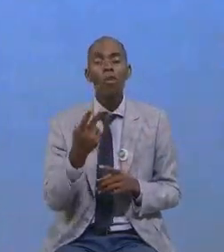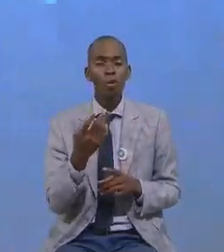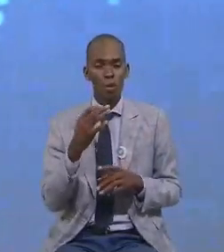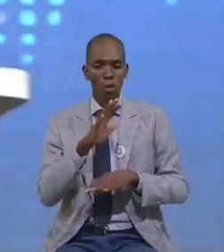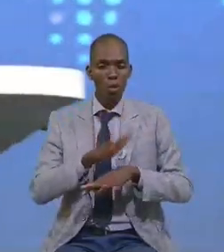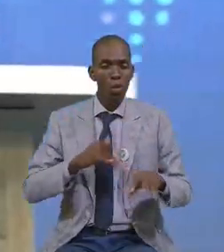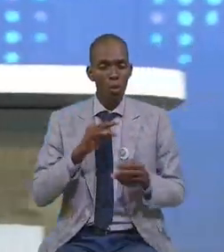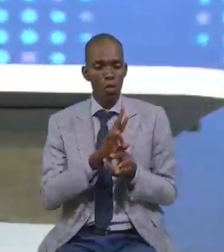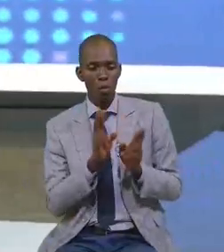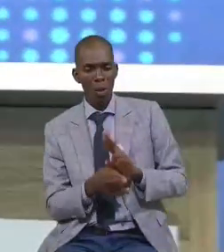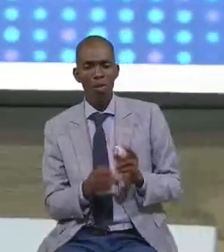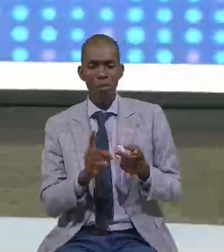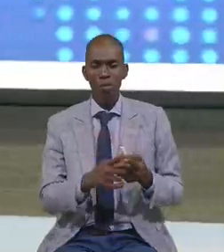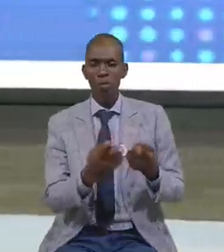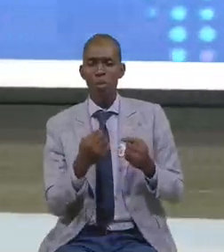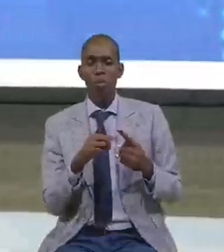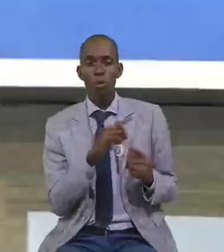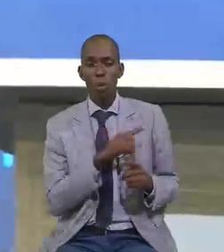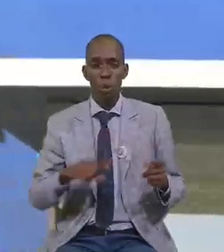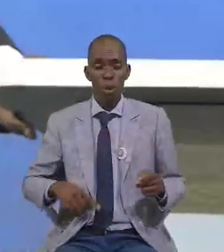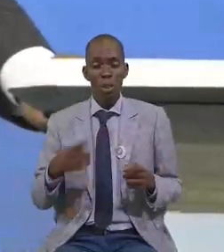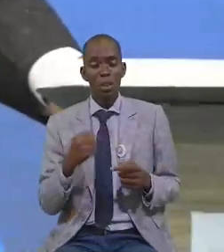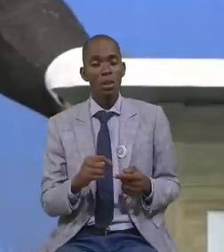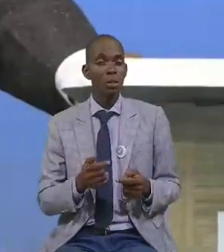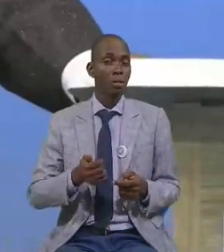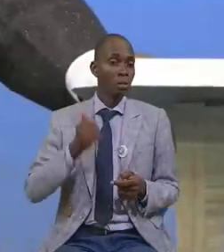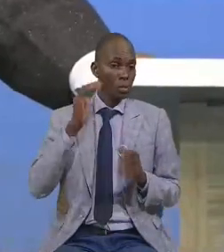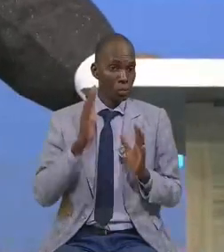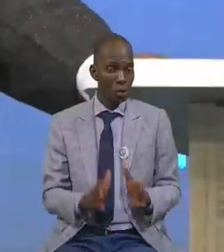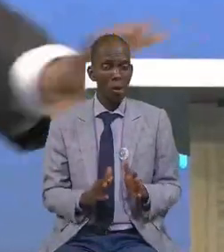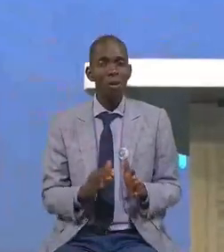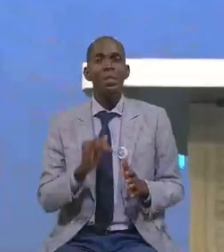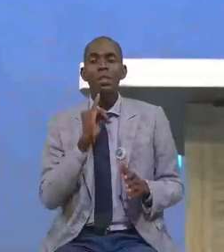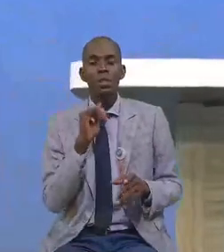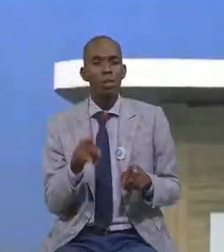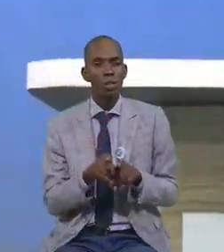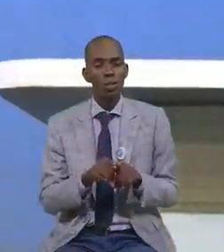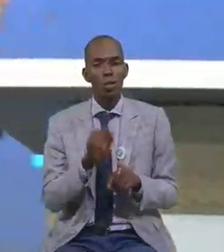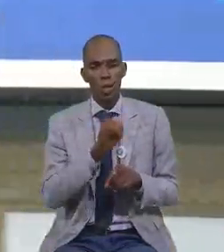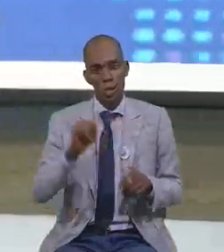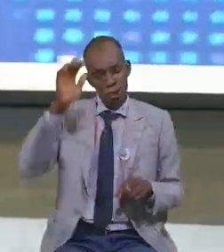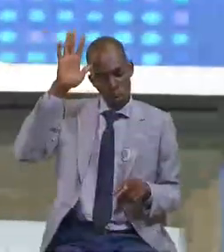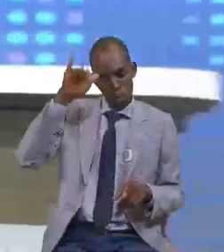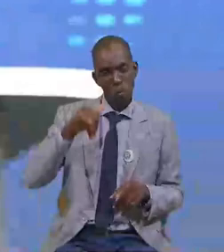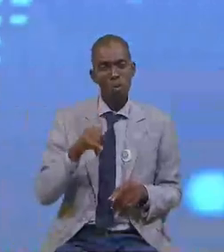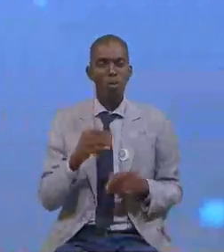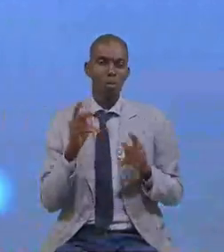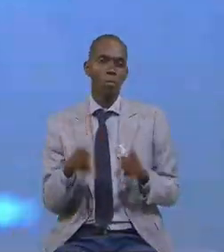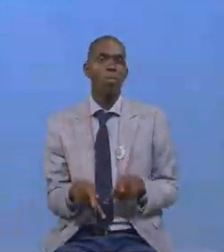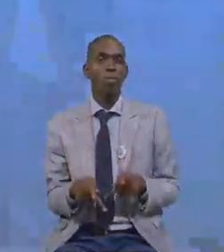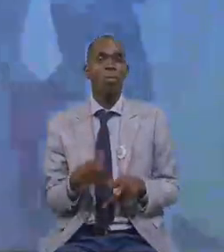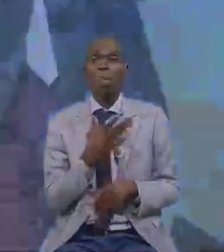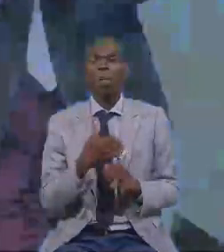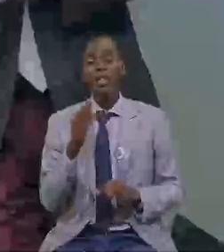se repentir pour venir au Seigneur. Alors, le refus montre qu'il est un rebelle. Mais,